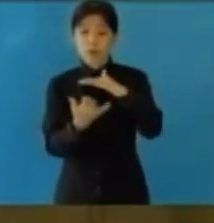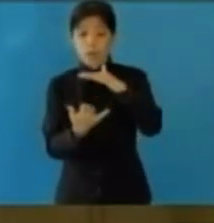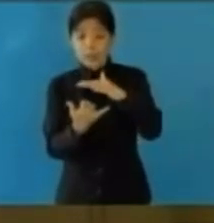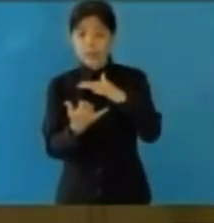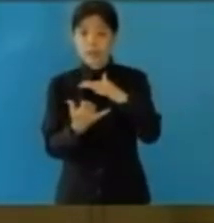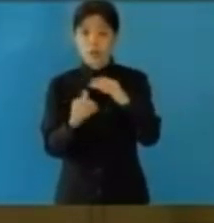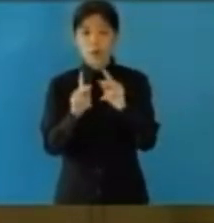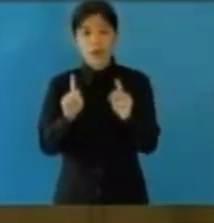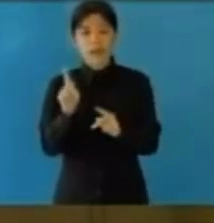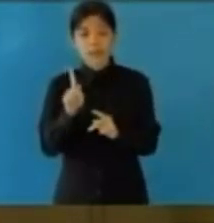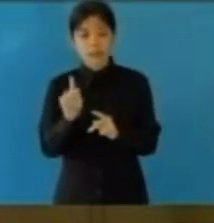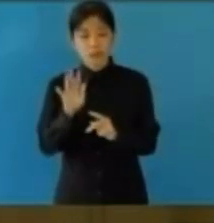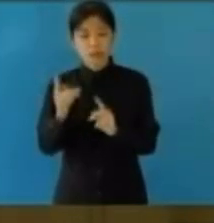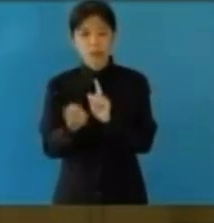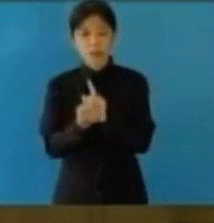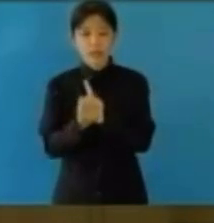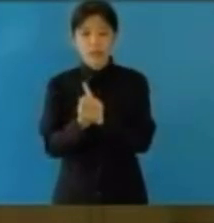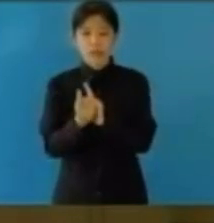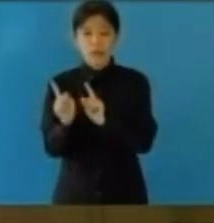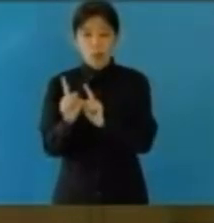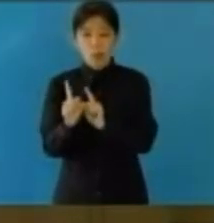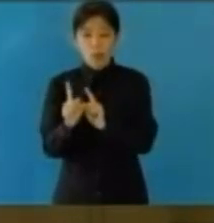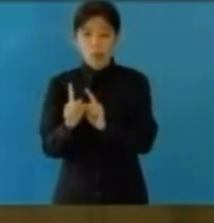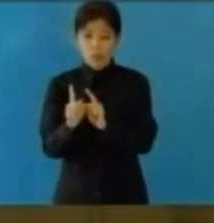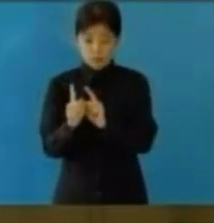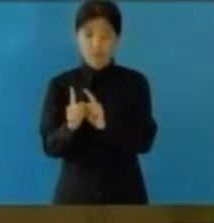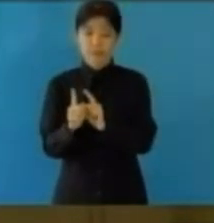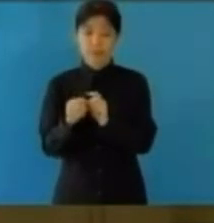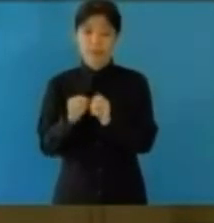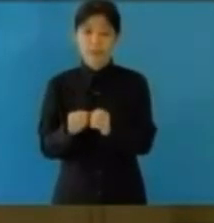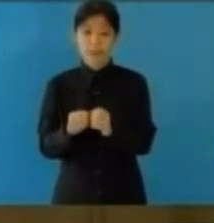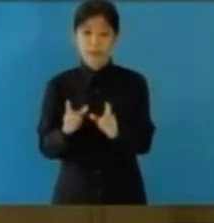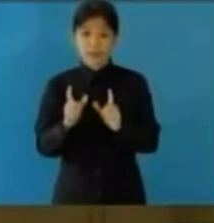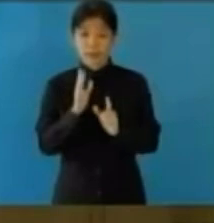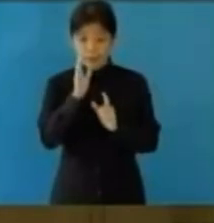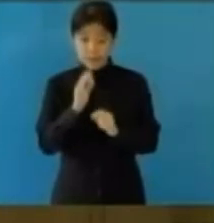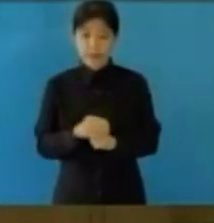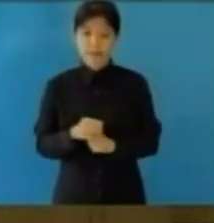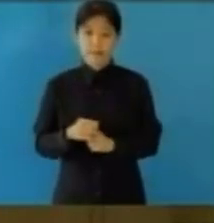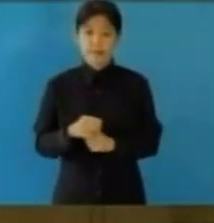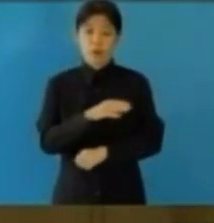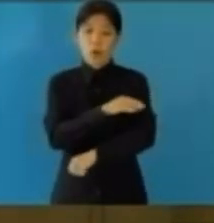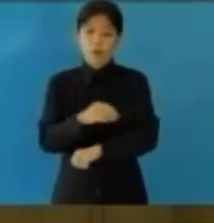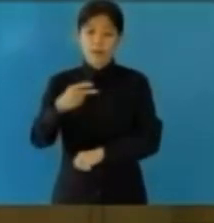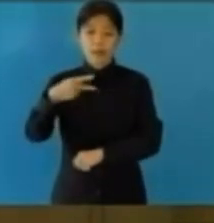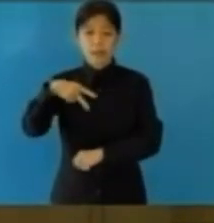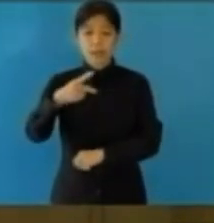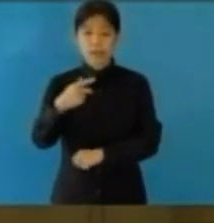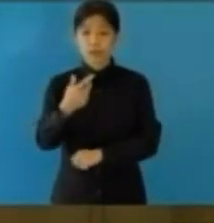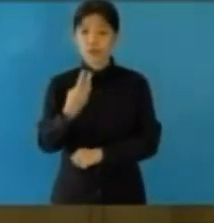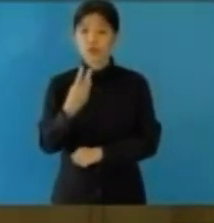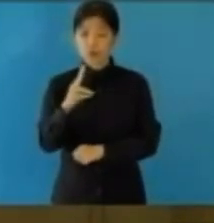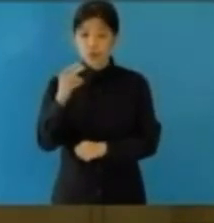か、そして今後の対策について具体的にお答えください。で、次に南信中高校です。知事自身男女共学化、